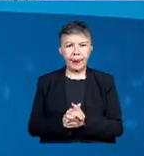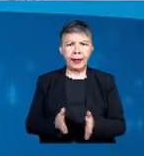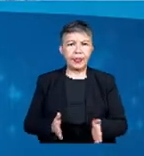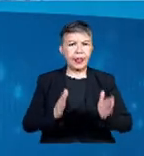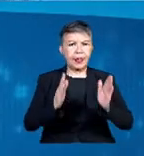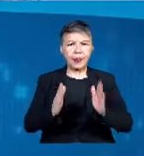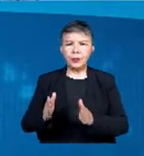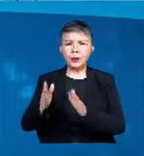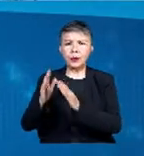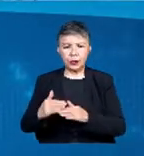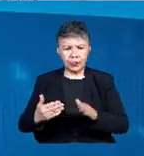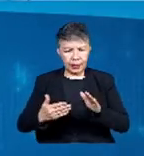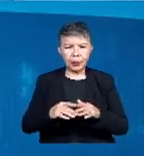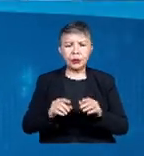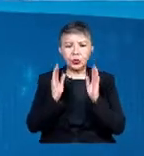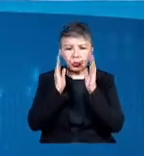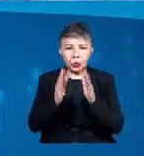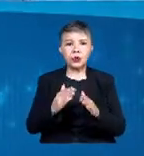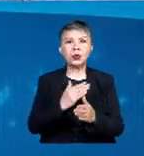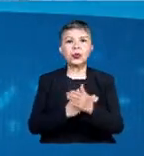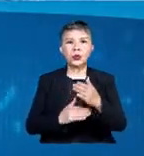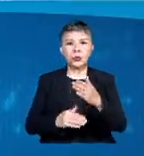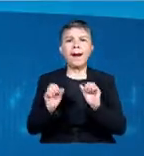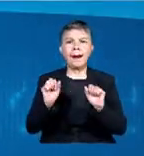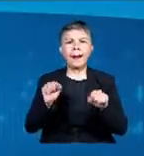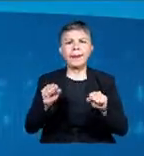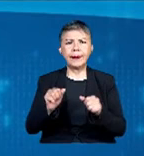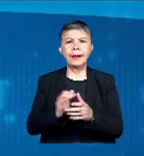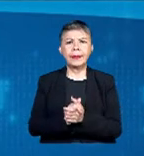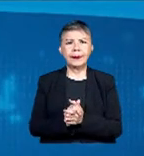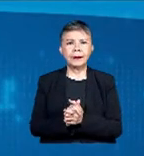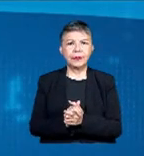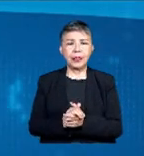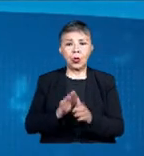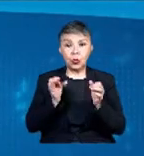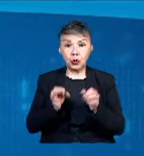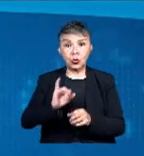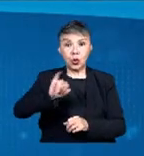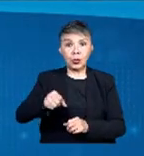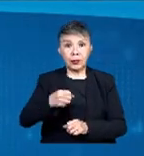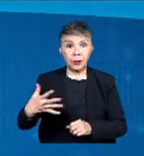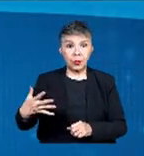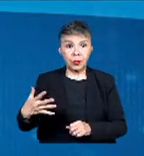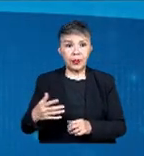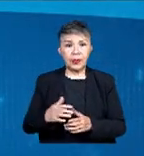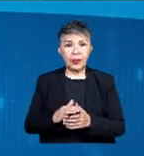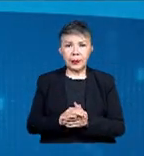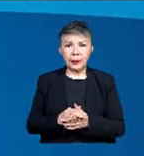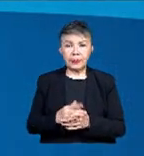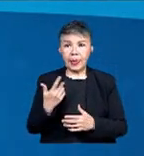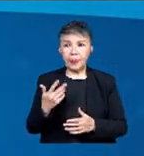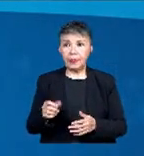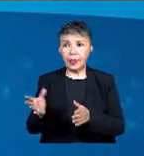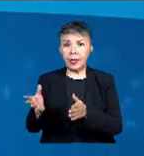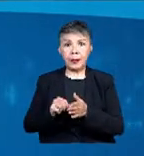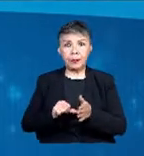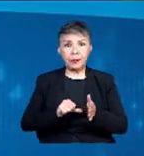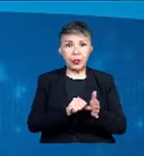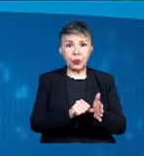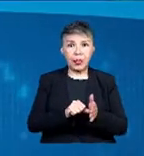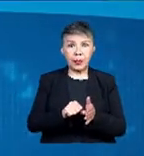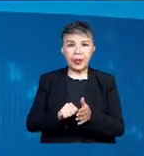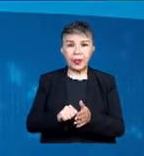memberikan perhatian khusus kepada mereka. Dalam APBD Kota Jayapura, saya memberikan mereka bantuan dana